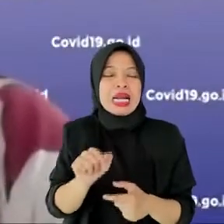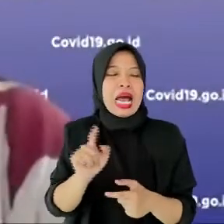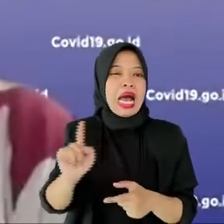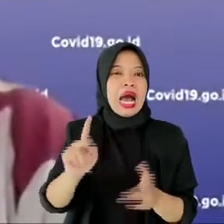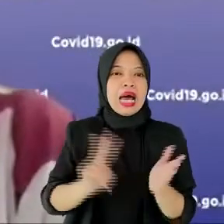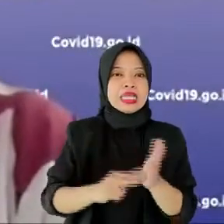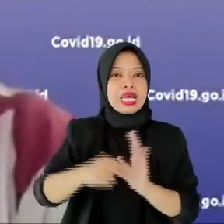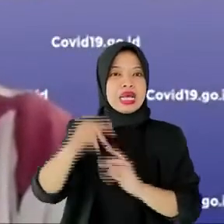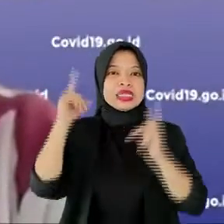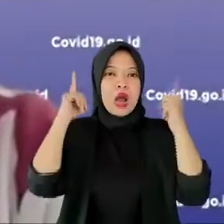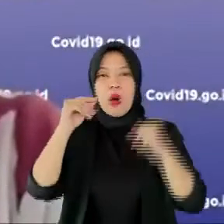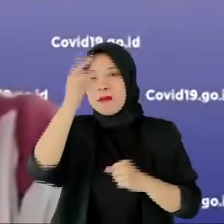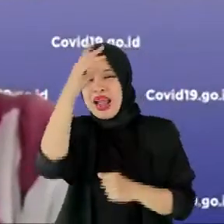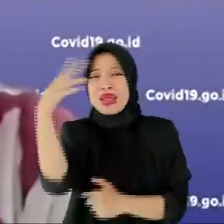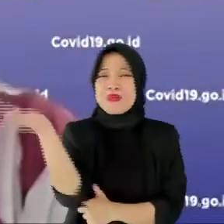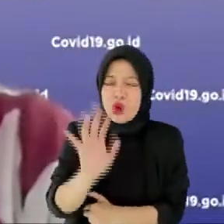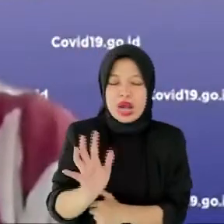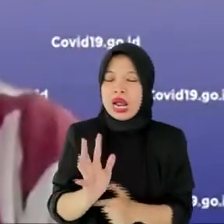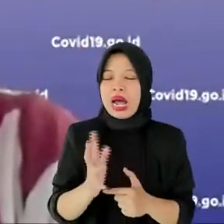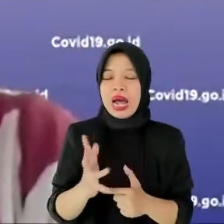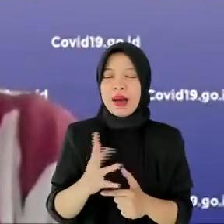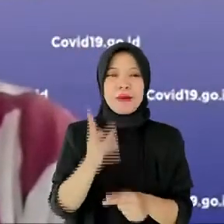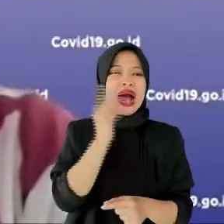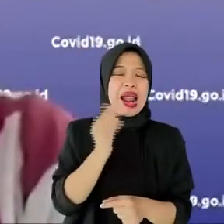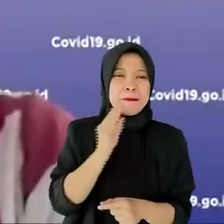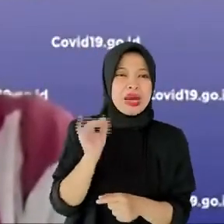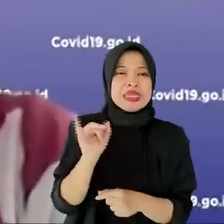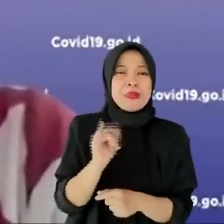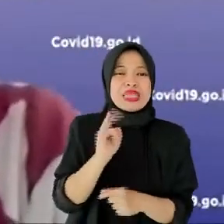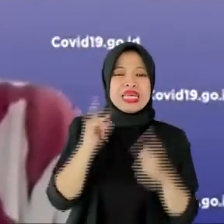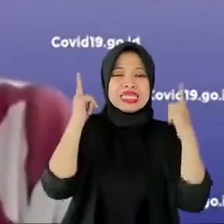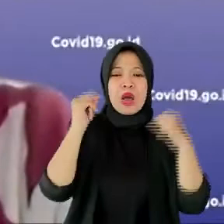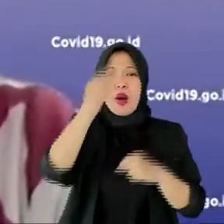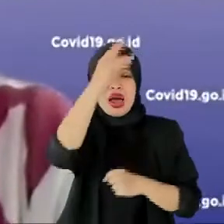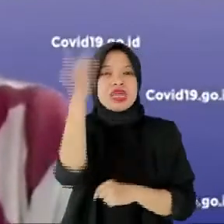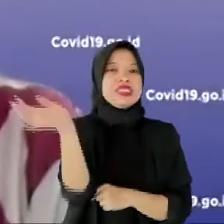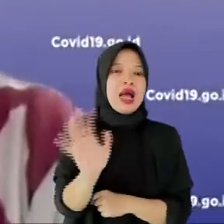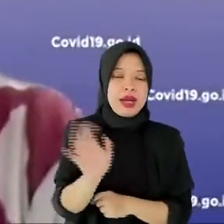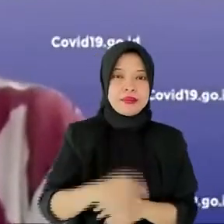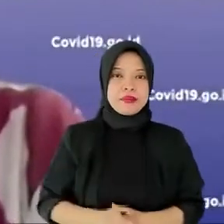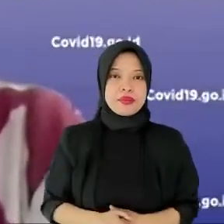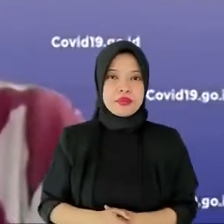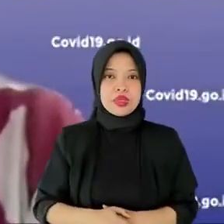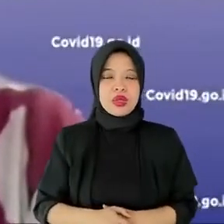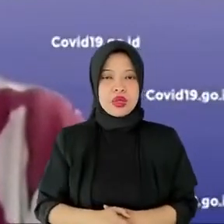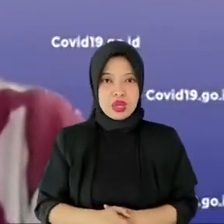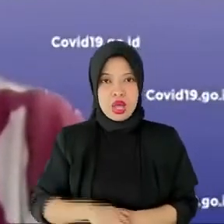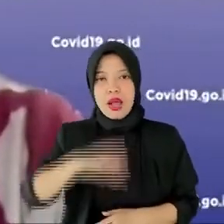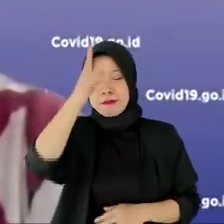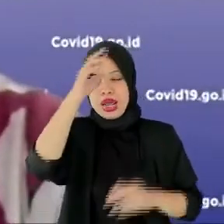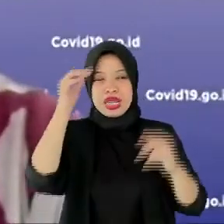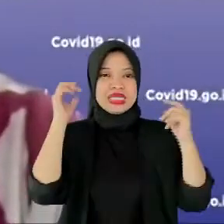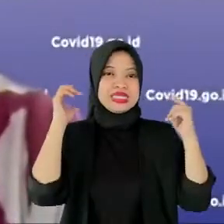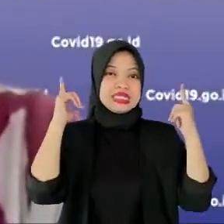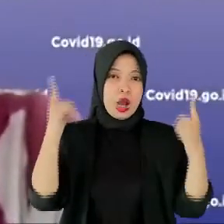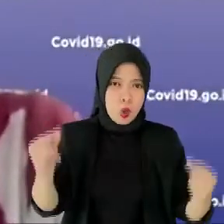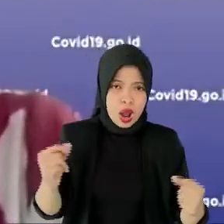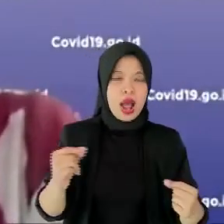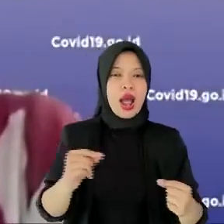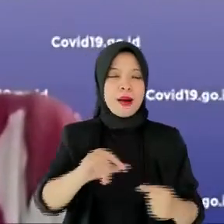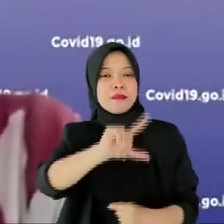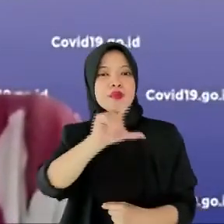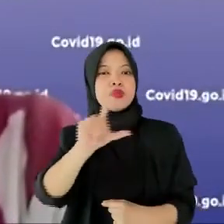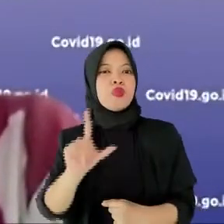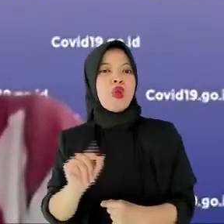luar sana, yang di luar Jawa Bali ini jangan sampai mengalami seperti Jawa Bali. Menyusul seperti Jawa Bali dan di pertengahan Juli kemarin